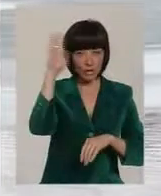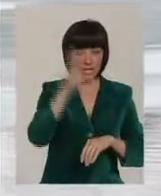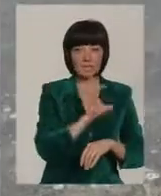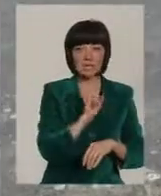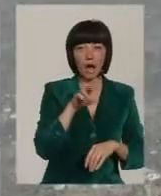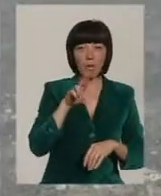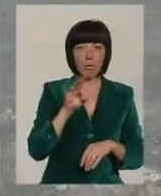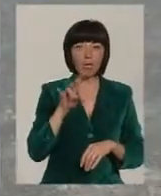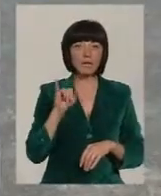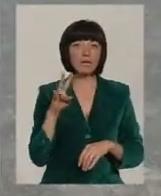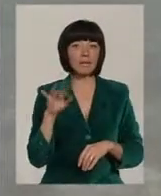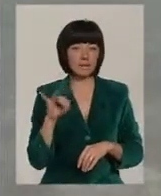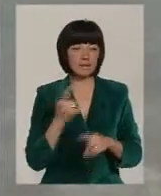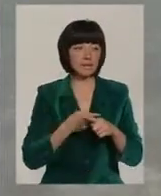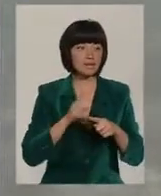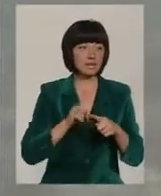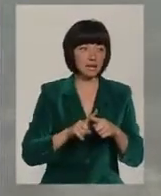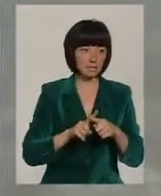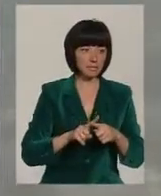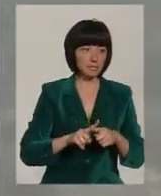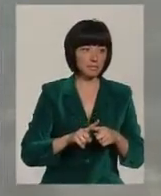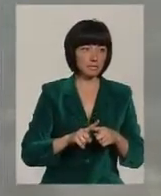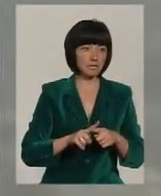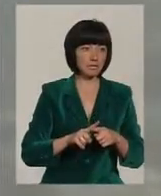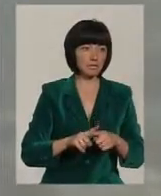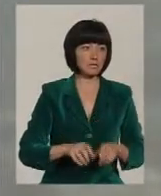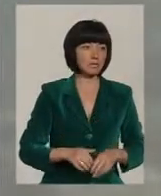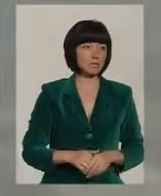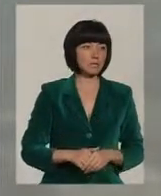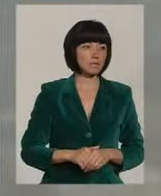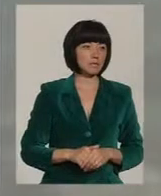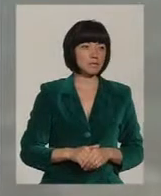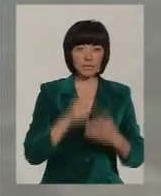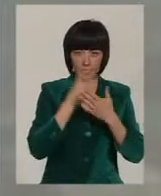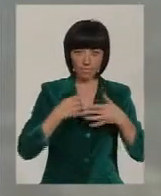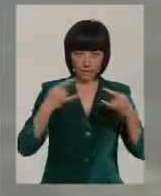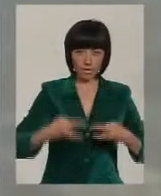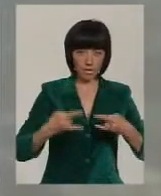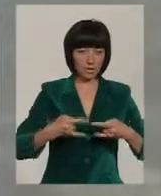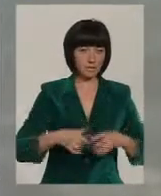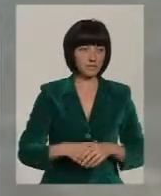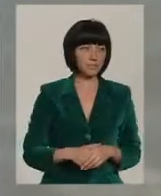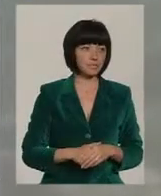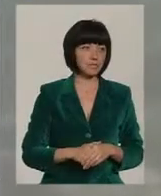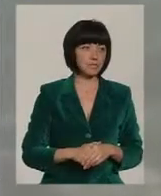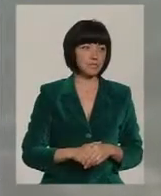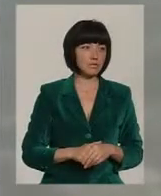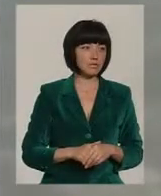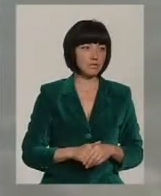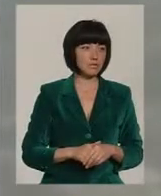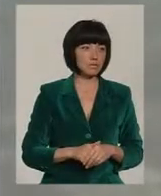сапоніни. Сапоніни від латинського сапо – мило. Органічна сировина рослинного походження. Більшість сапонінів мають